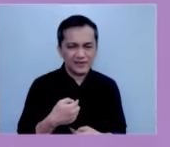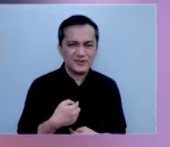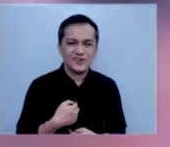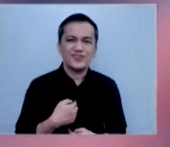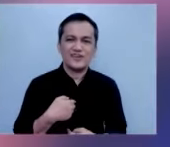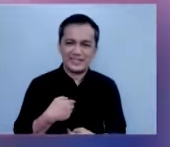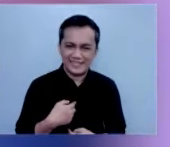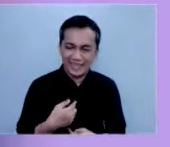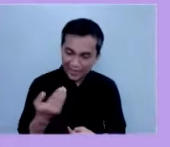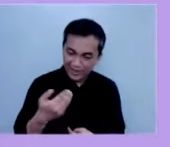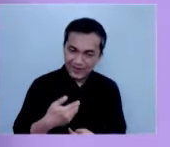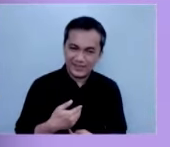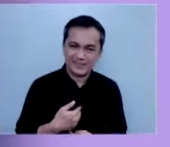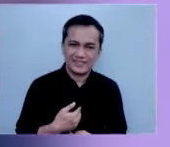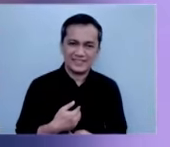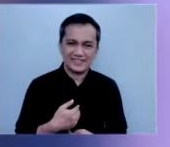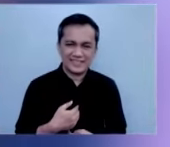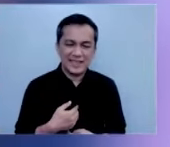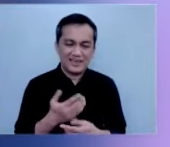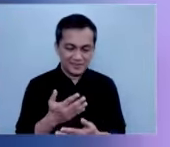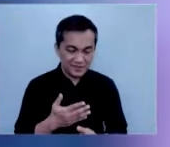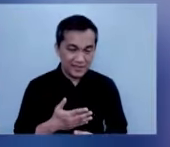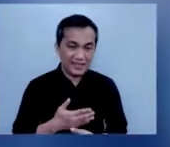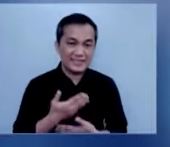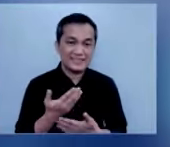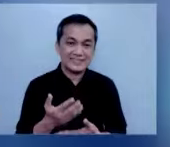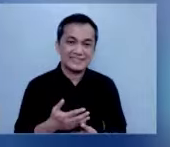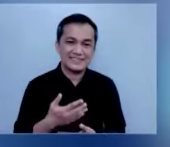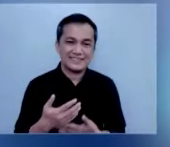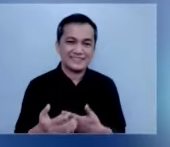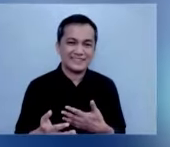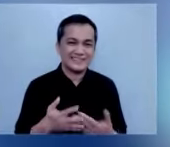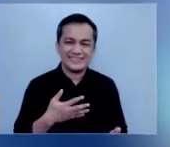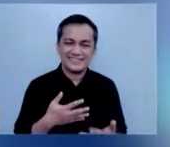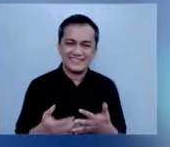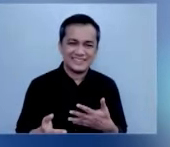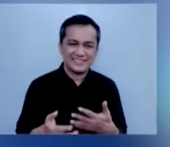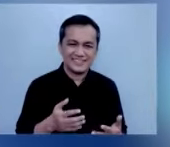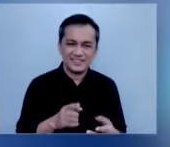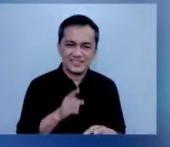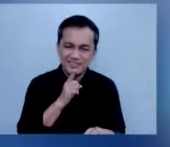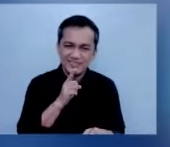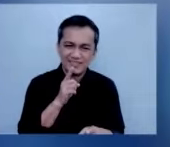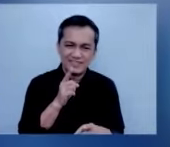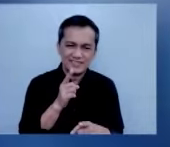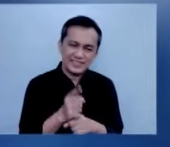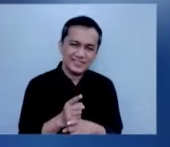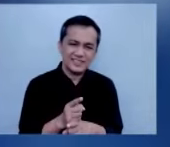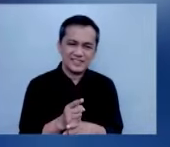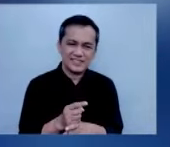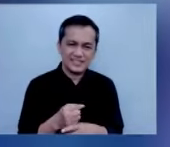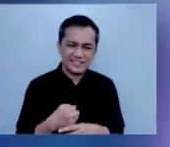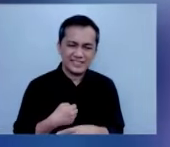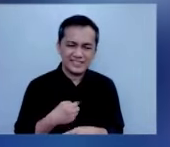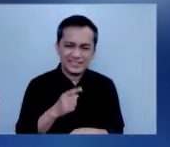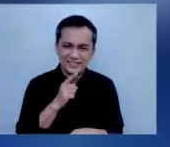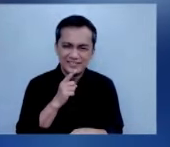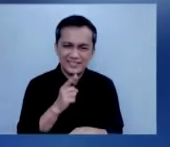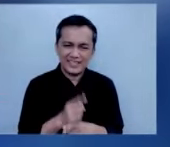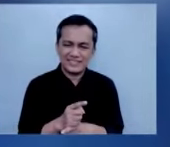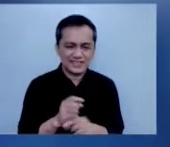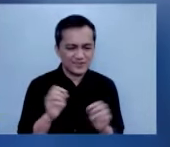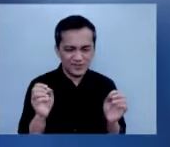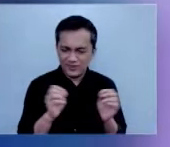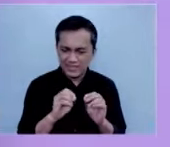ay masaya gahit ang totoo ay talaga wala